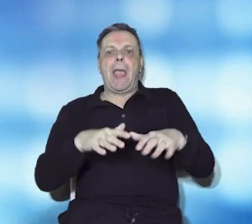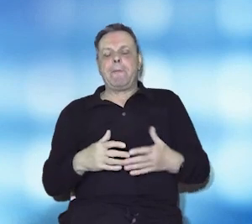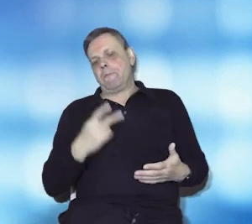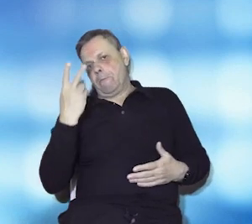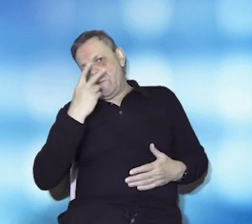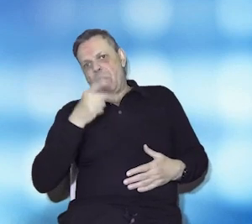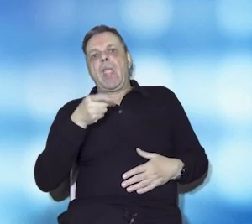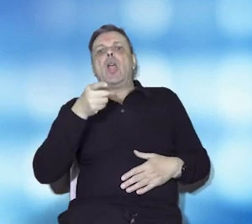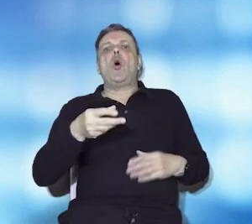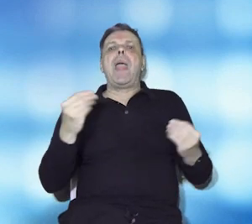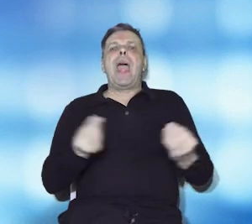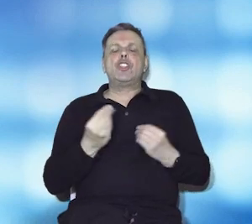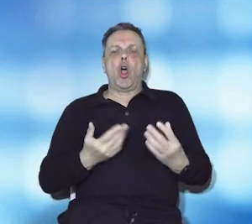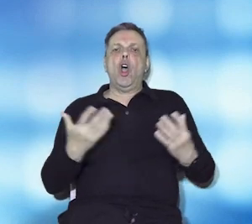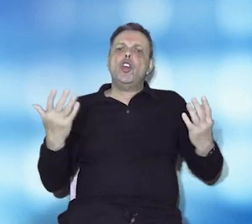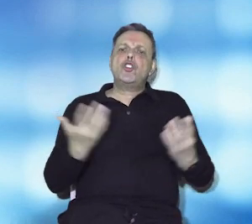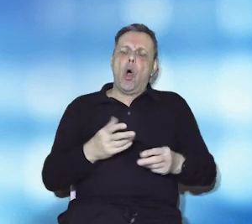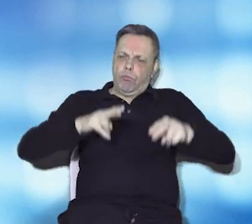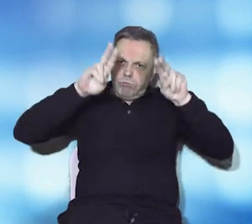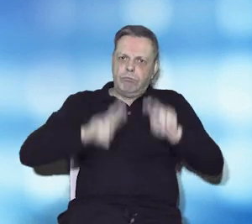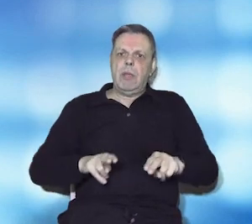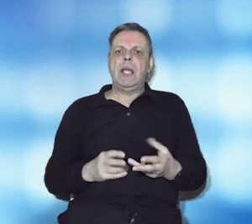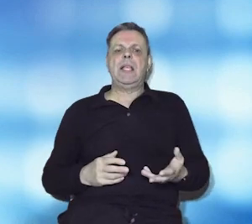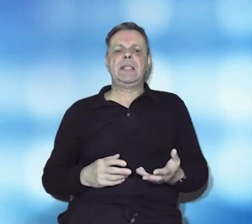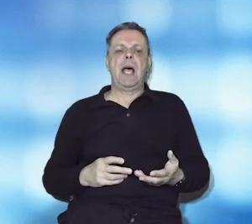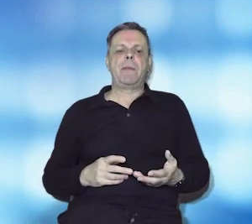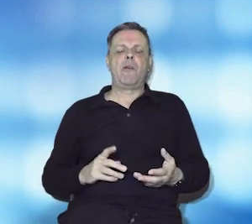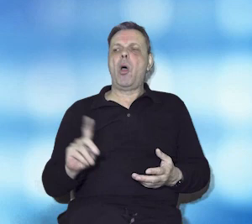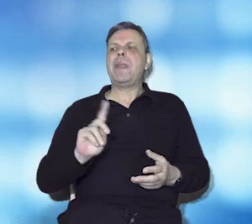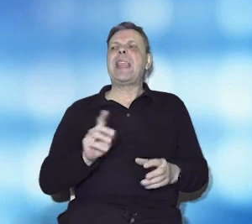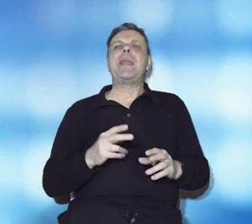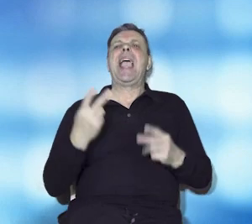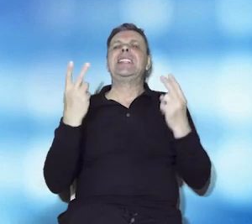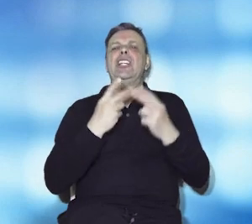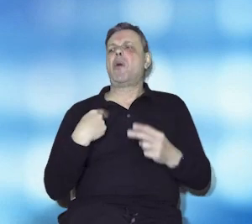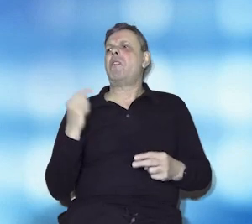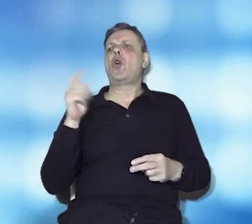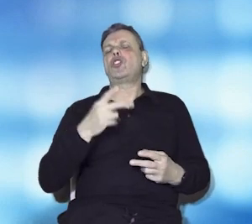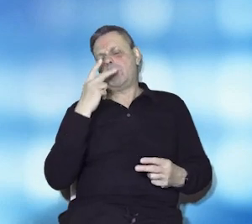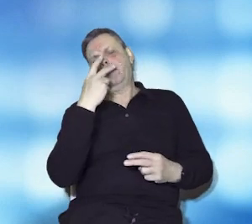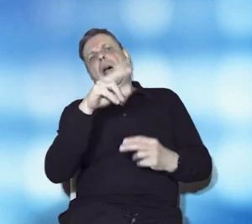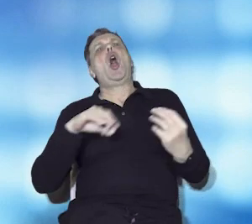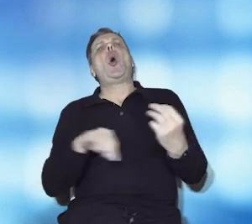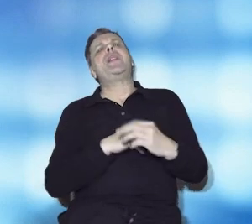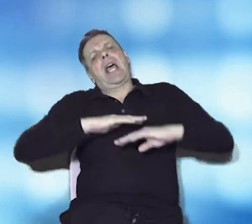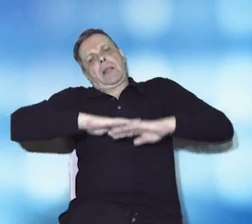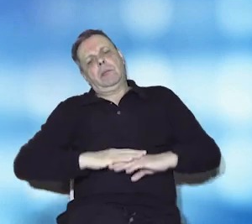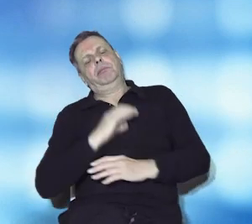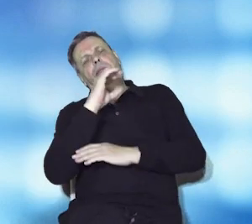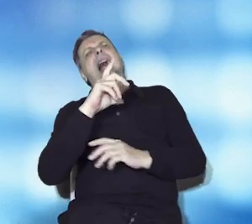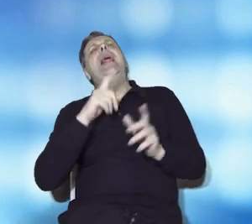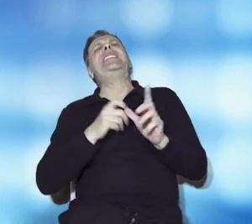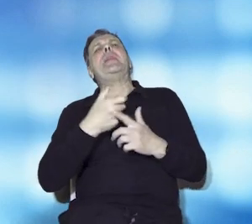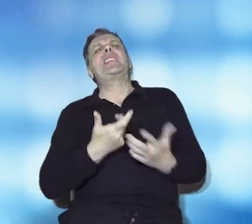Jer to je nešto što je zapravo nigdje nije slično, recimo vi dođete na koncert nekakav Lisinski u